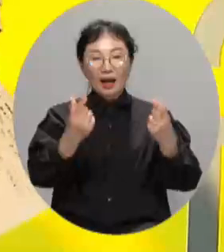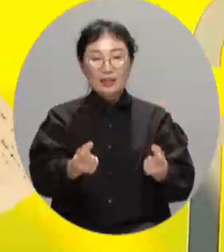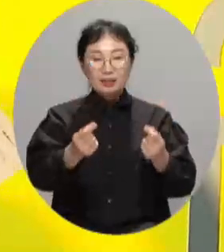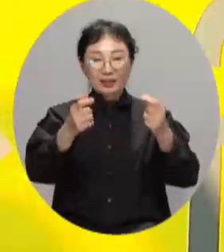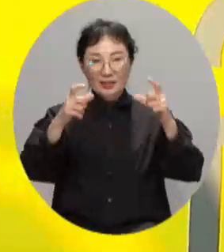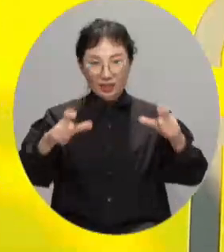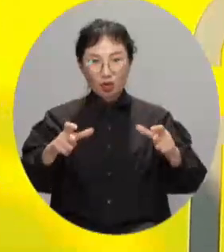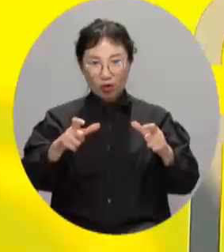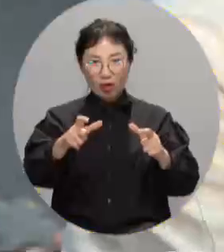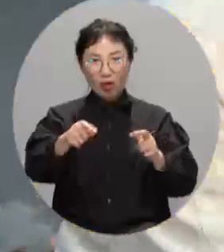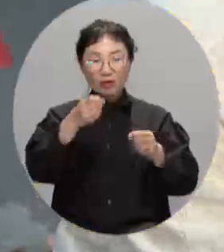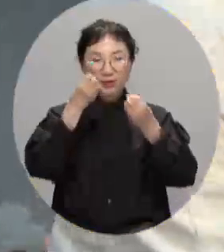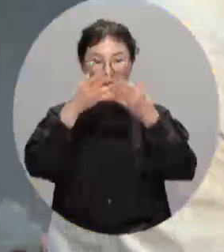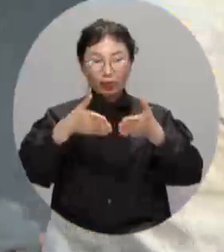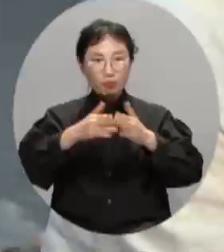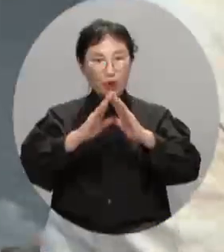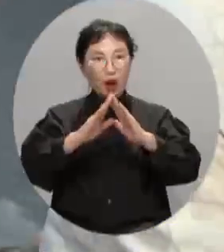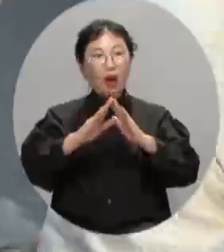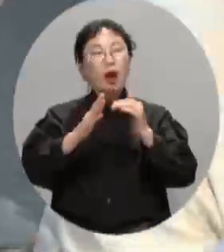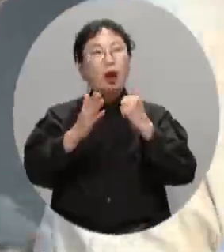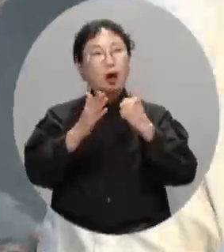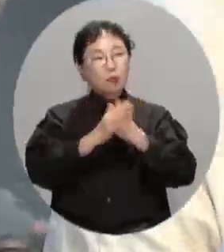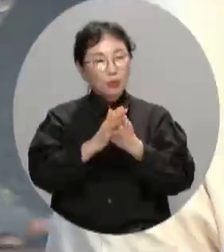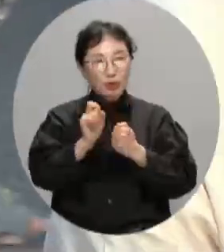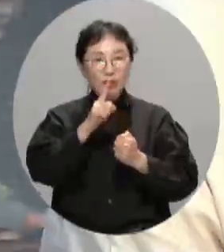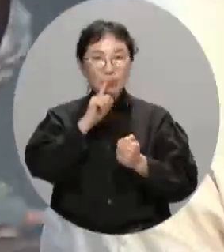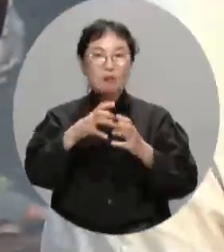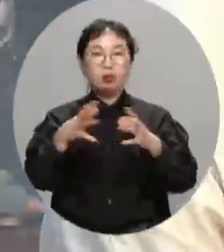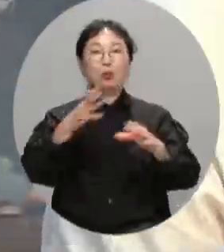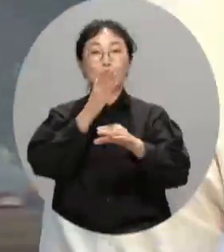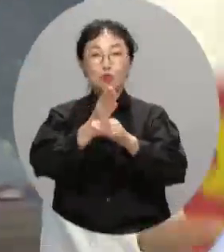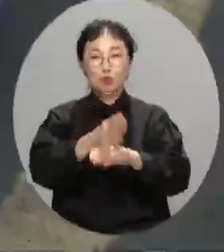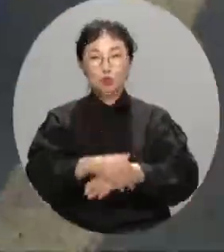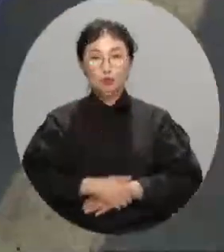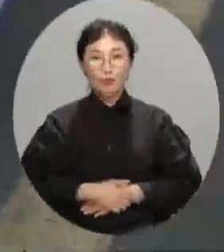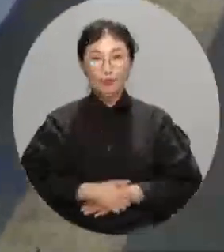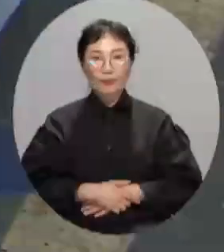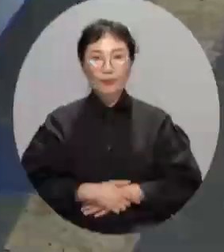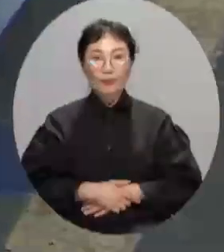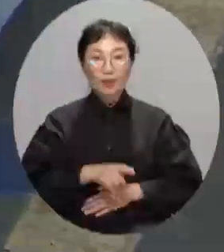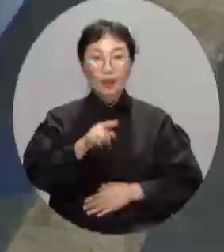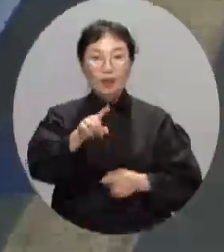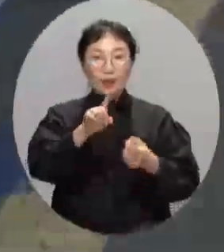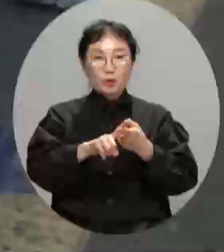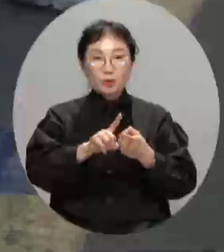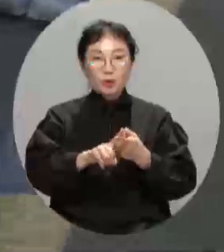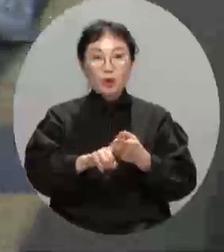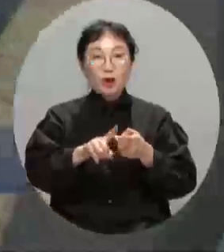신설을 추진하면서 다시 뜨거운 감자가 됐습니다. 소각시설 절대 반대!